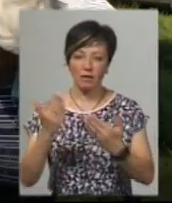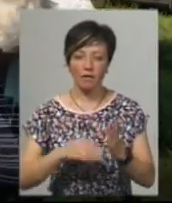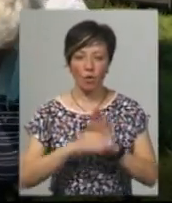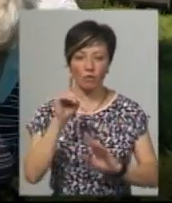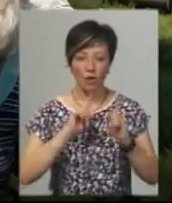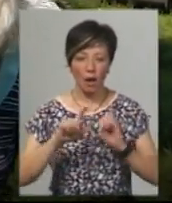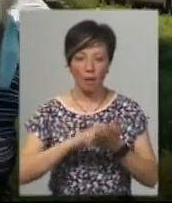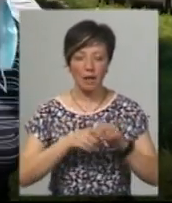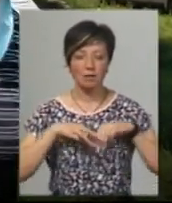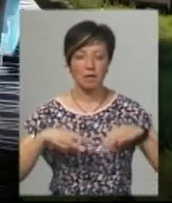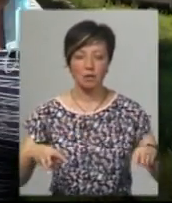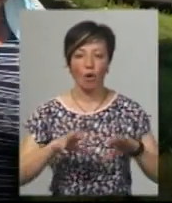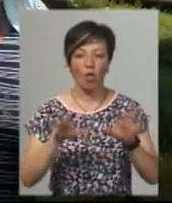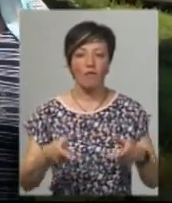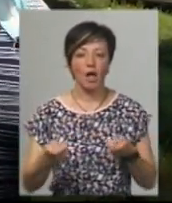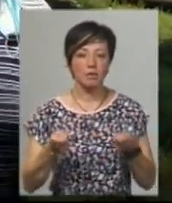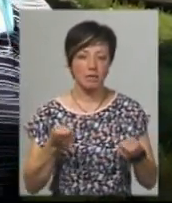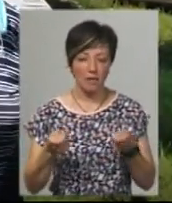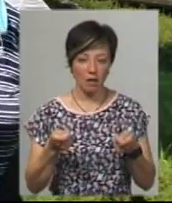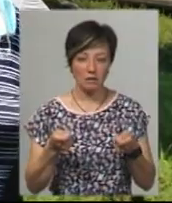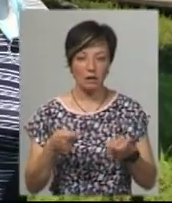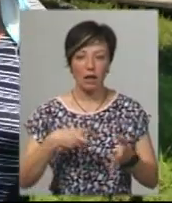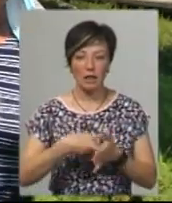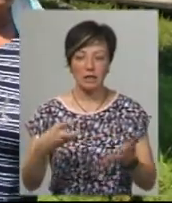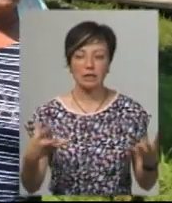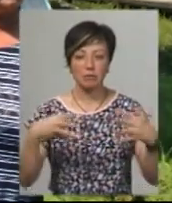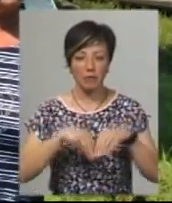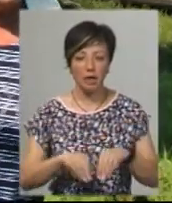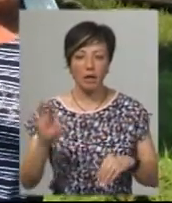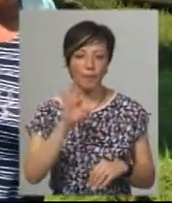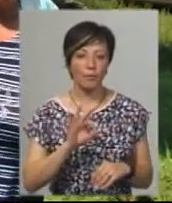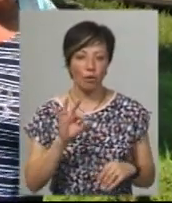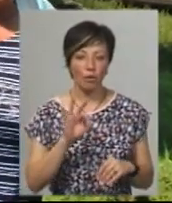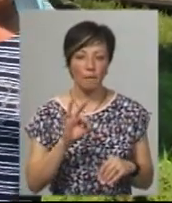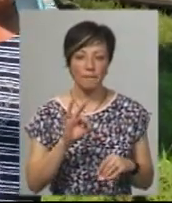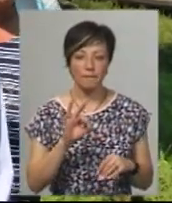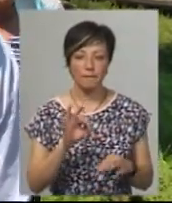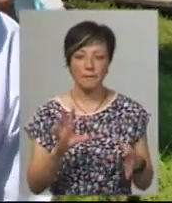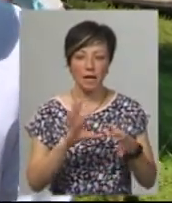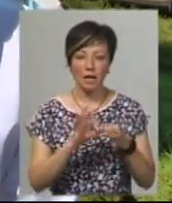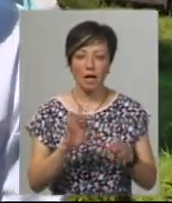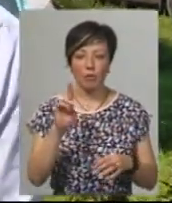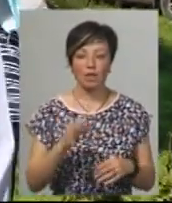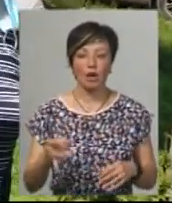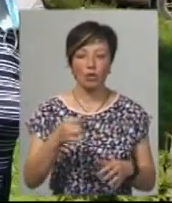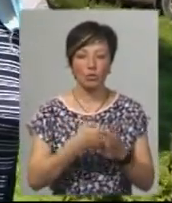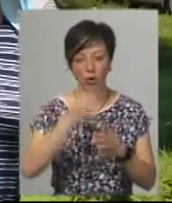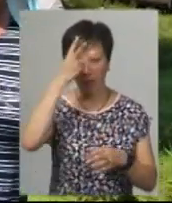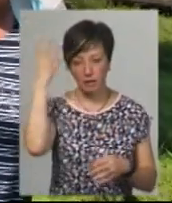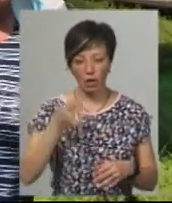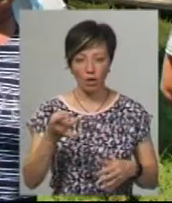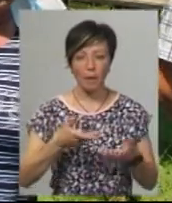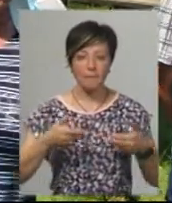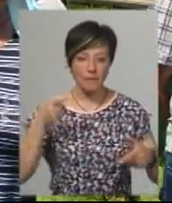Кабінету міністрів, до голови адміністрації. Лист спільний щодо приєднання Ярмолинецького району до Хмельницького району.